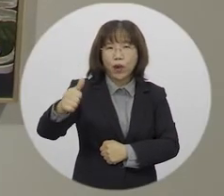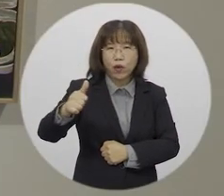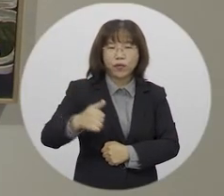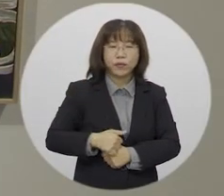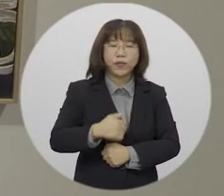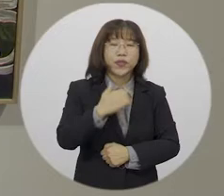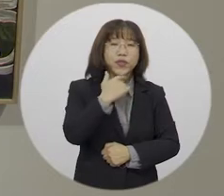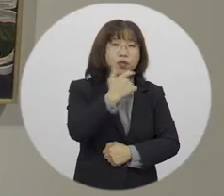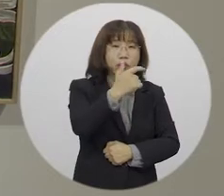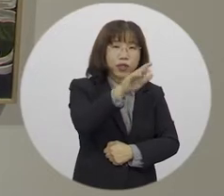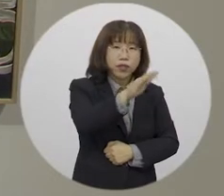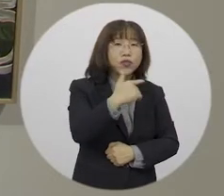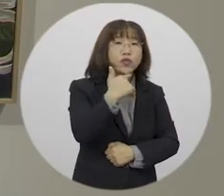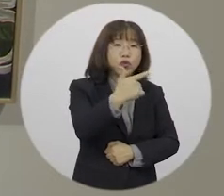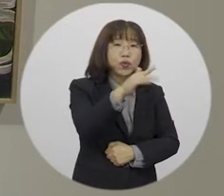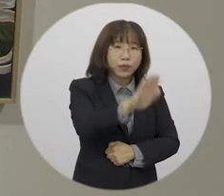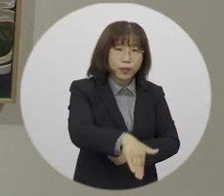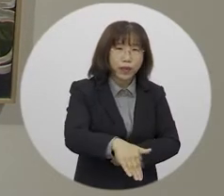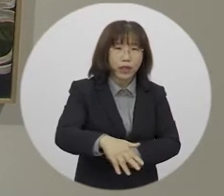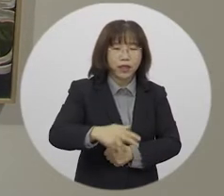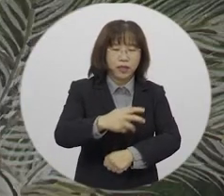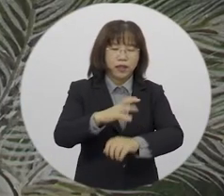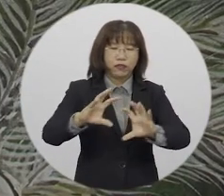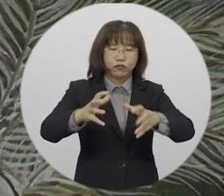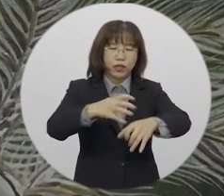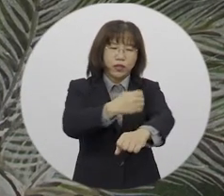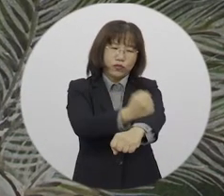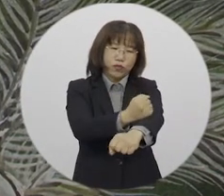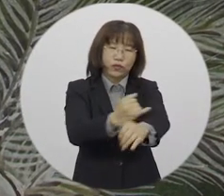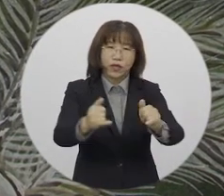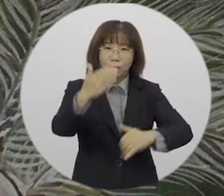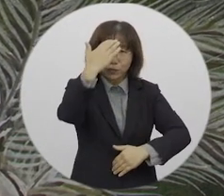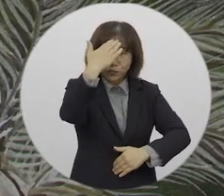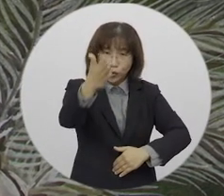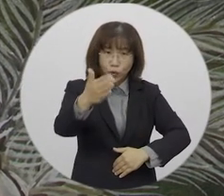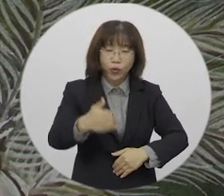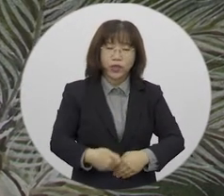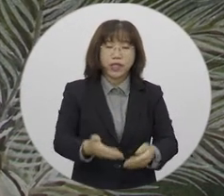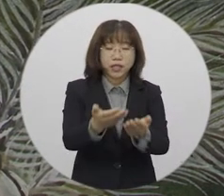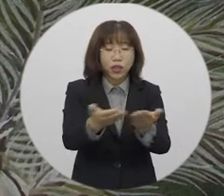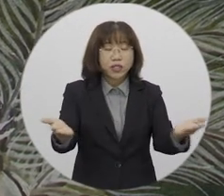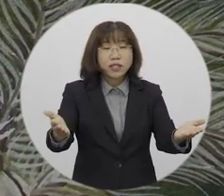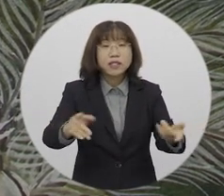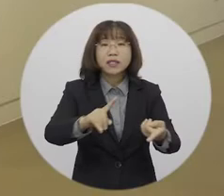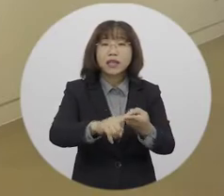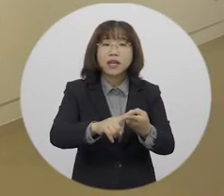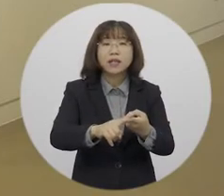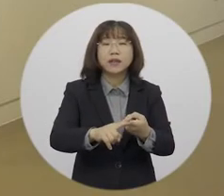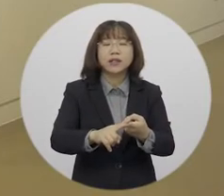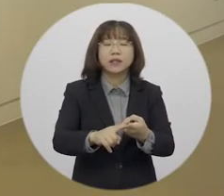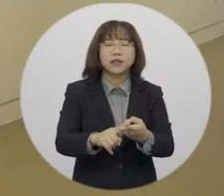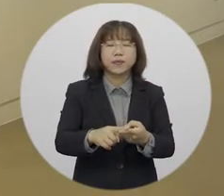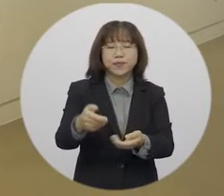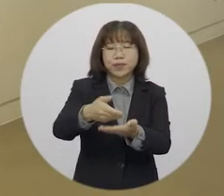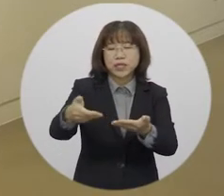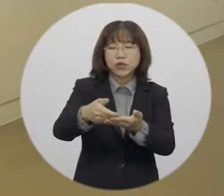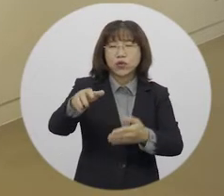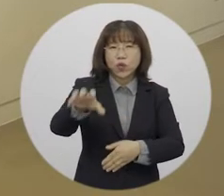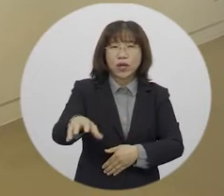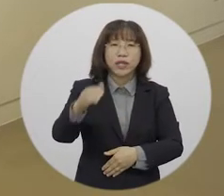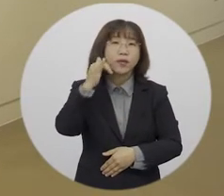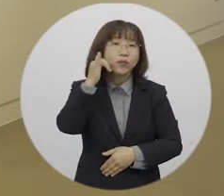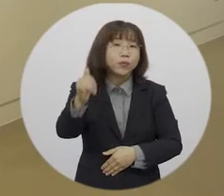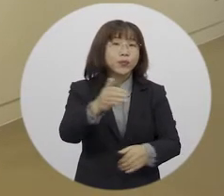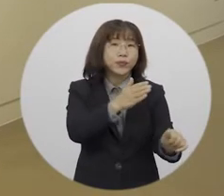6세 미만과 65세 이상, 국가 유공자 등은 무료입니다. 전시에 대한 자세한 사항은